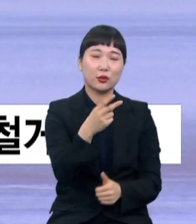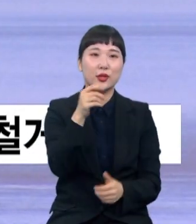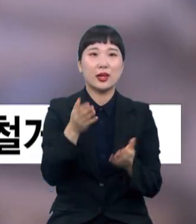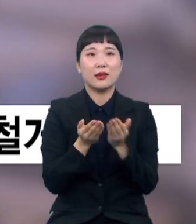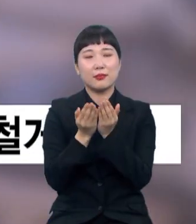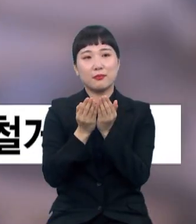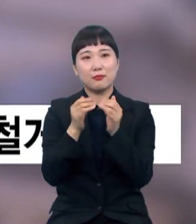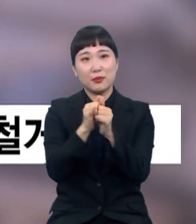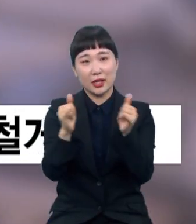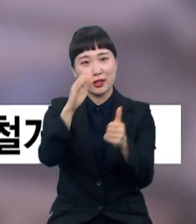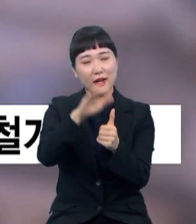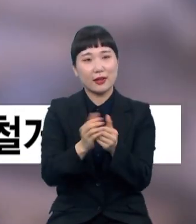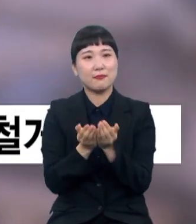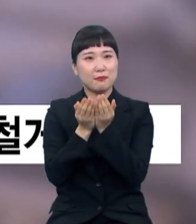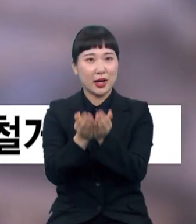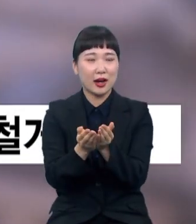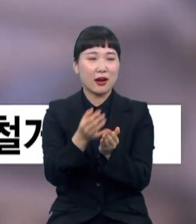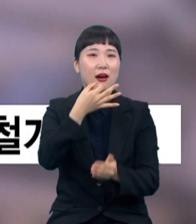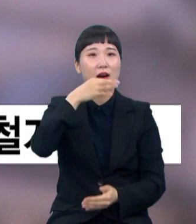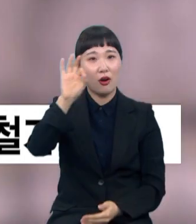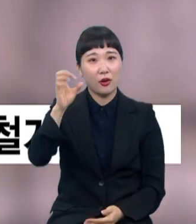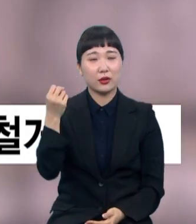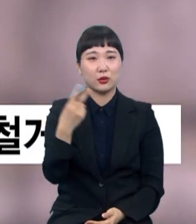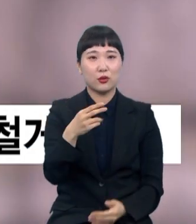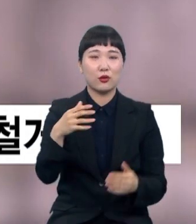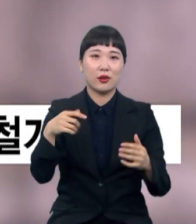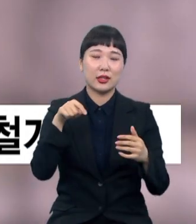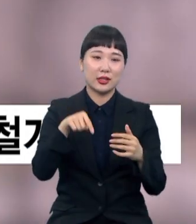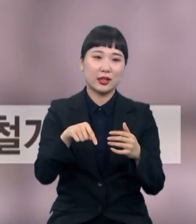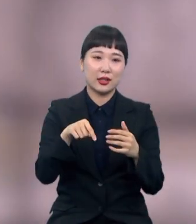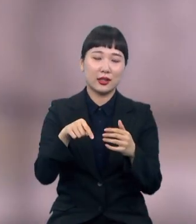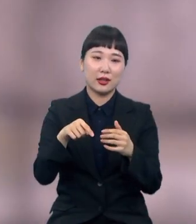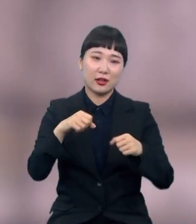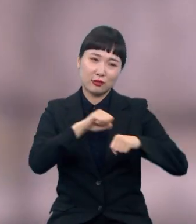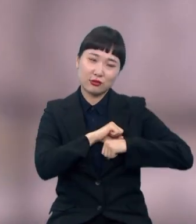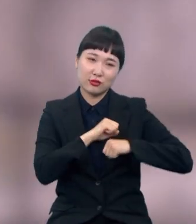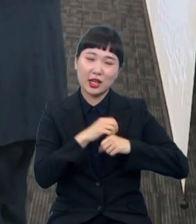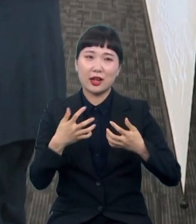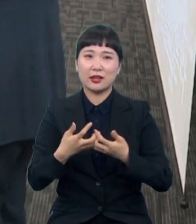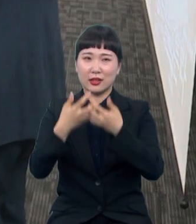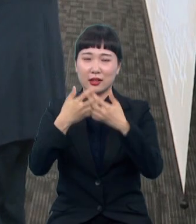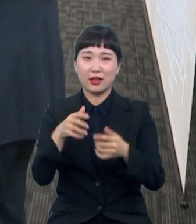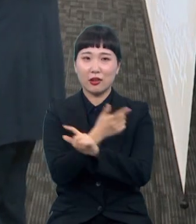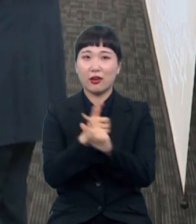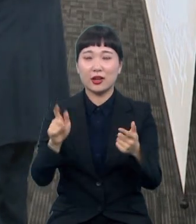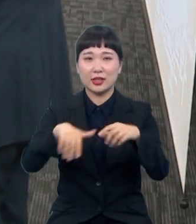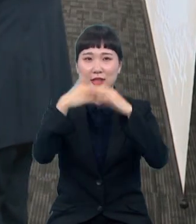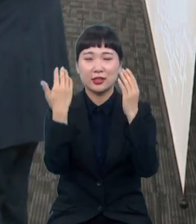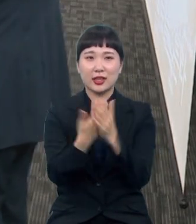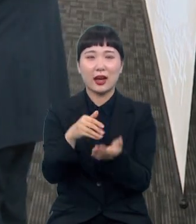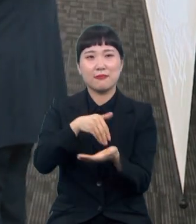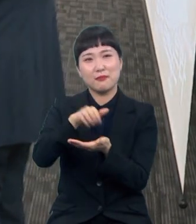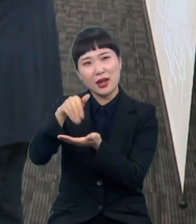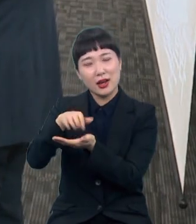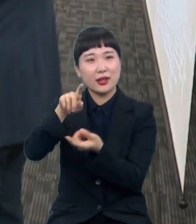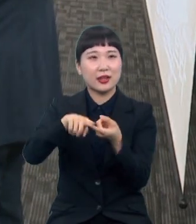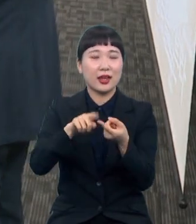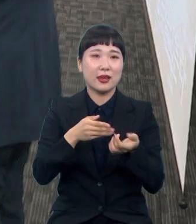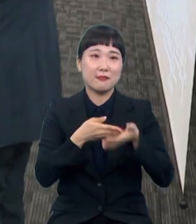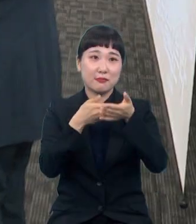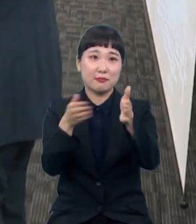허용, 한강하구 유역 군사시설물 철거 등도 주장했습니다. 이날 출범식에 이어 열린